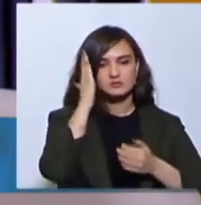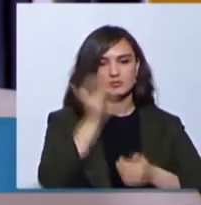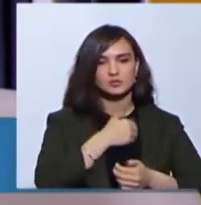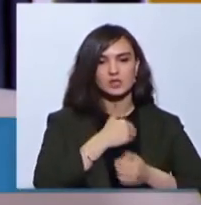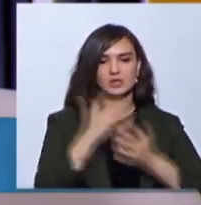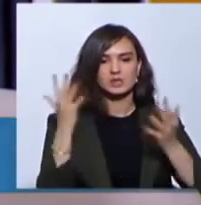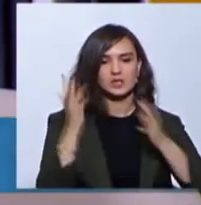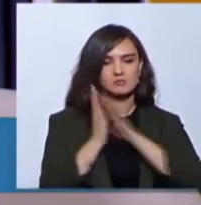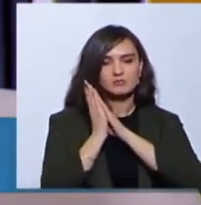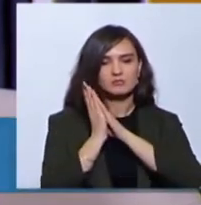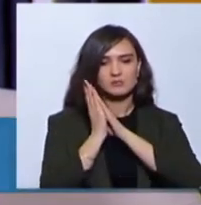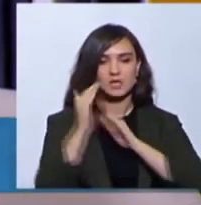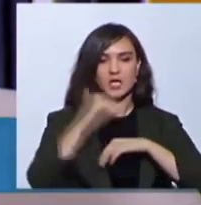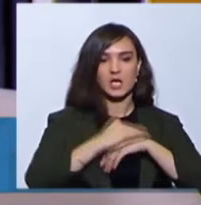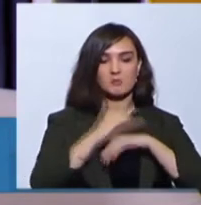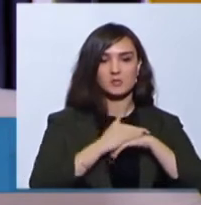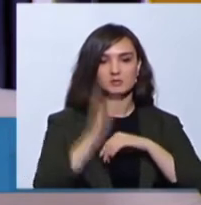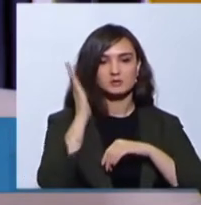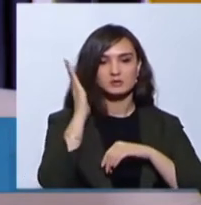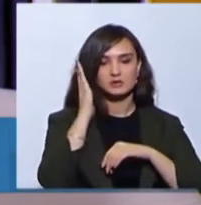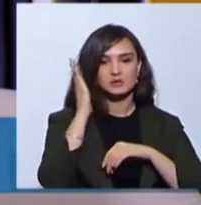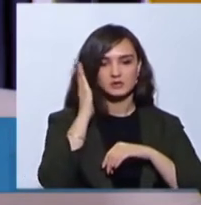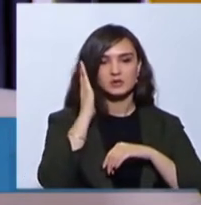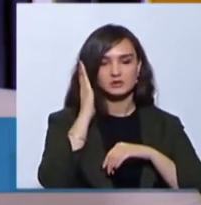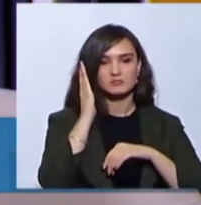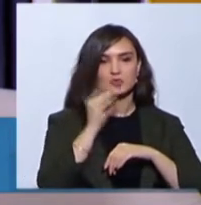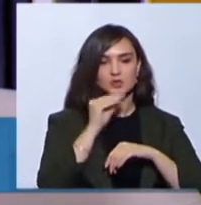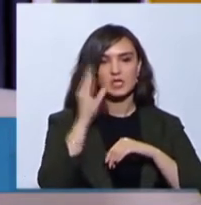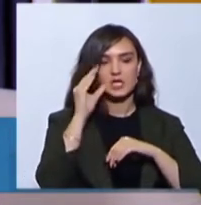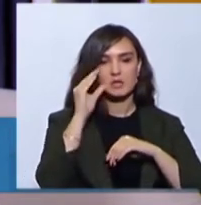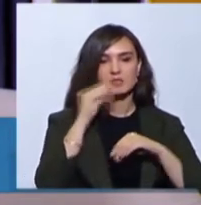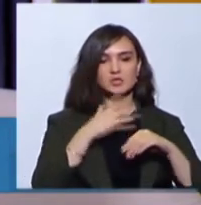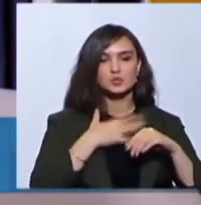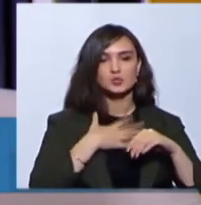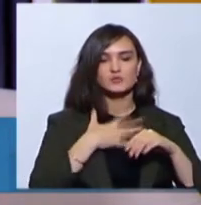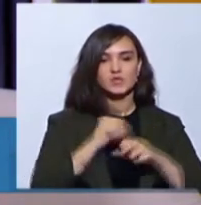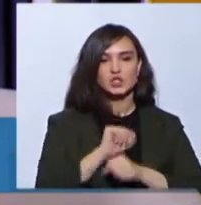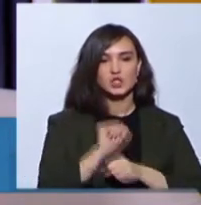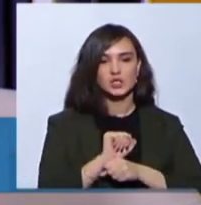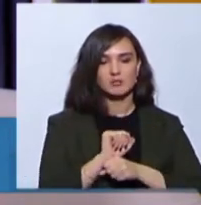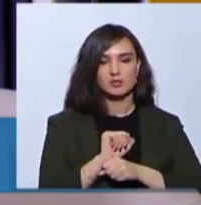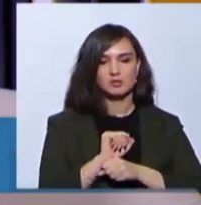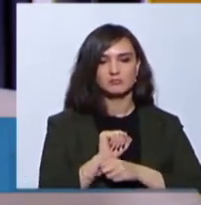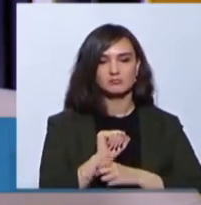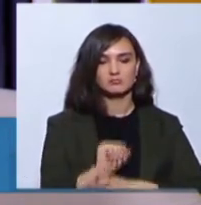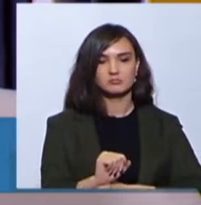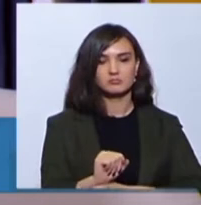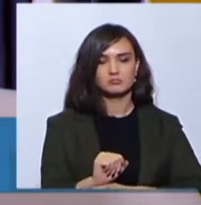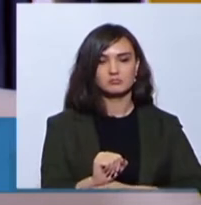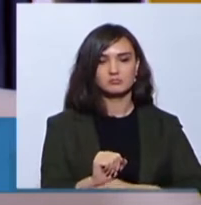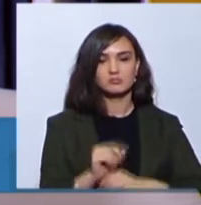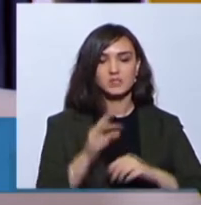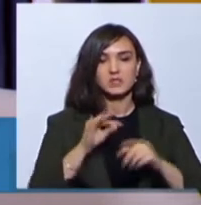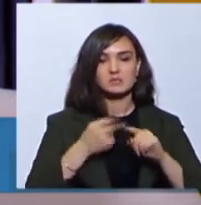ძილიანობა დღისით, ასევე ღამით, ღამისძილის აპნოე, როდესაც ღამით ხდება სუნთქვის გაჩერება. ეს ძალიან დამახასიათებელია,